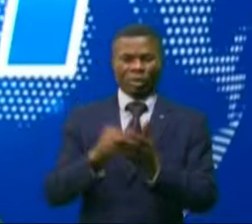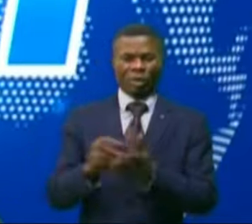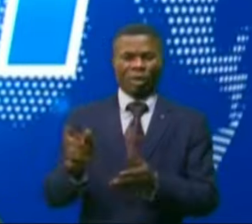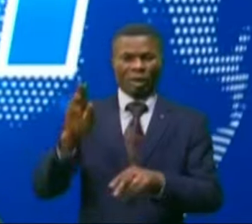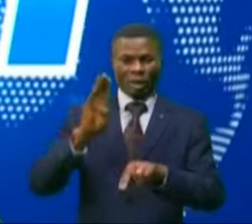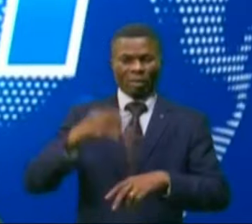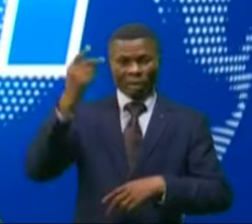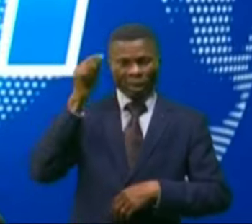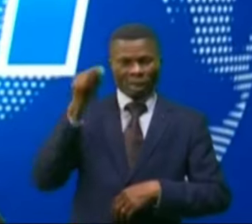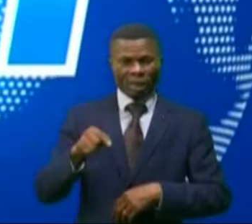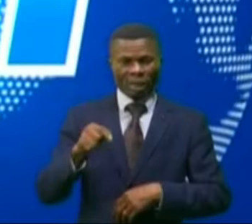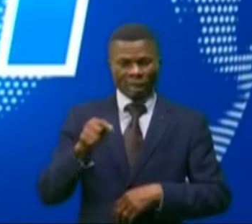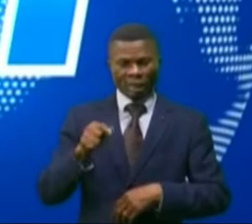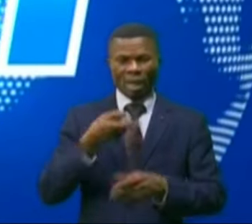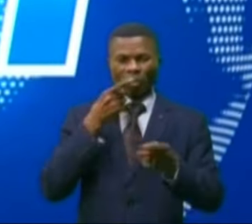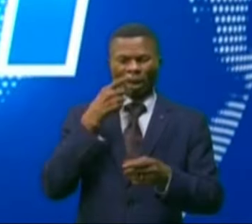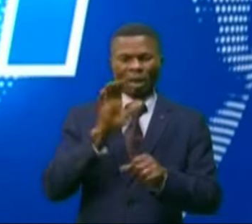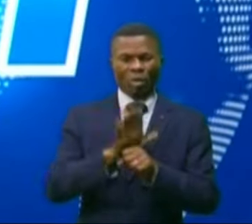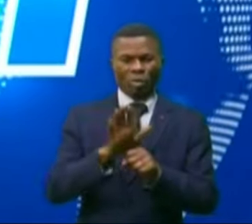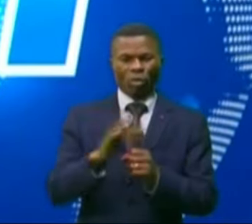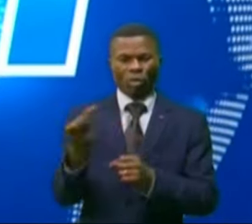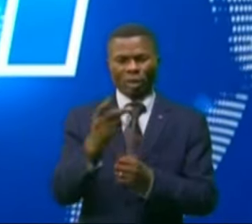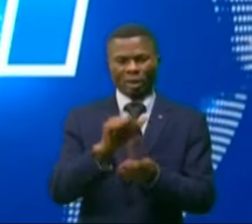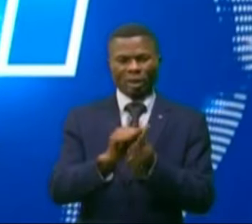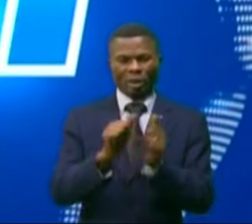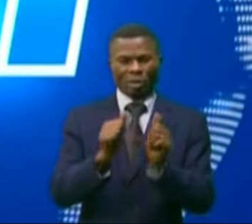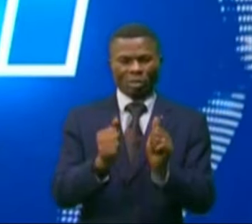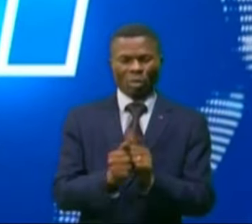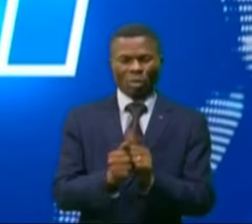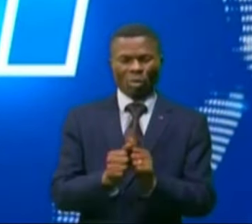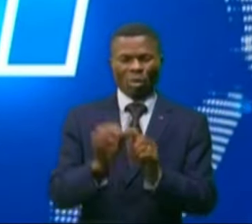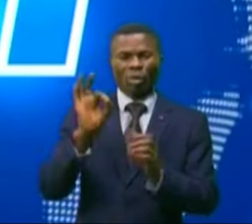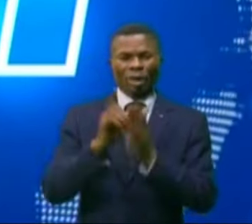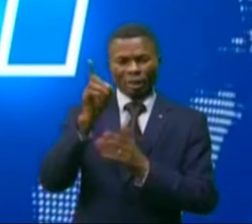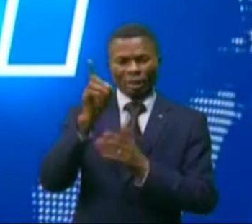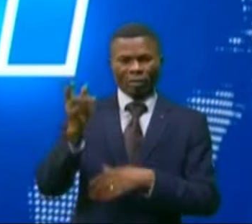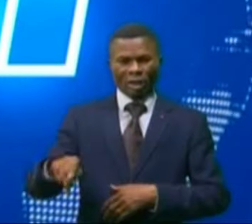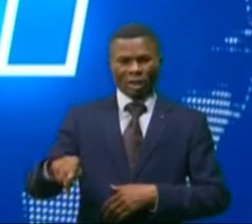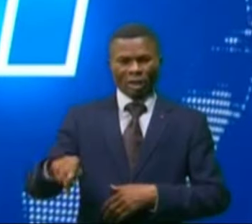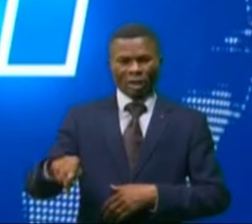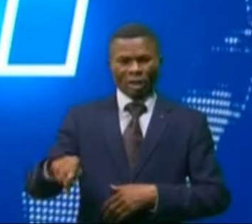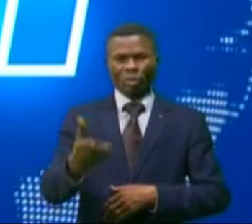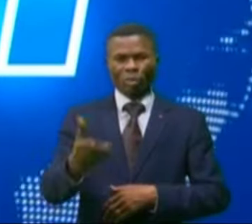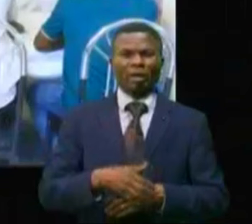Kinshasa. C'est un papier de René Ngwangou et Loubou rendu par Odepanda.